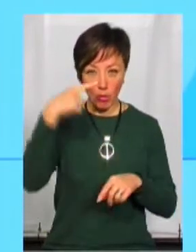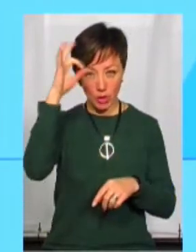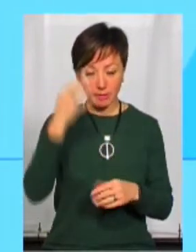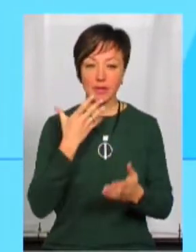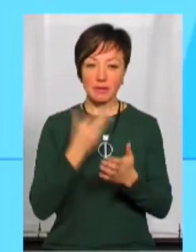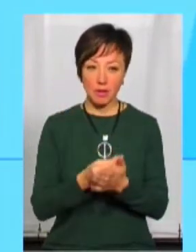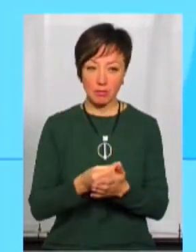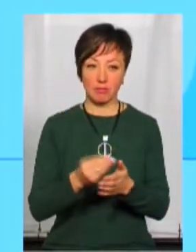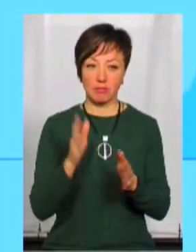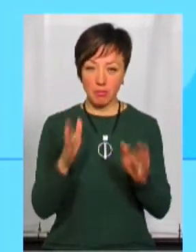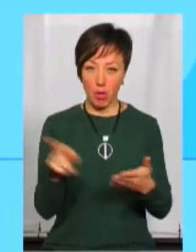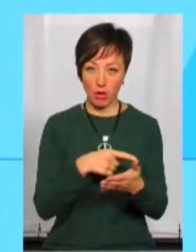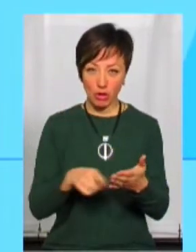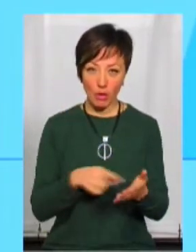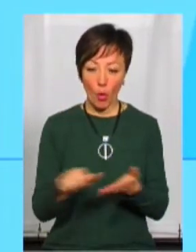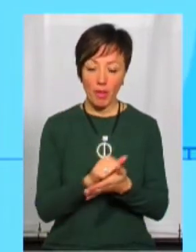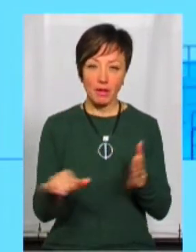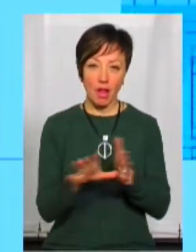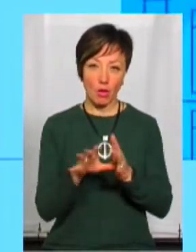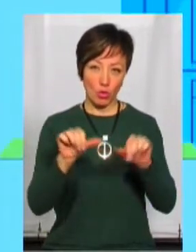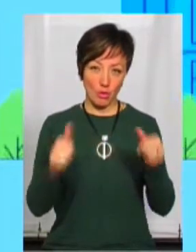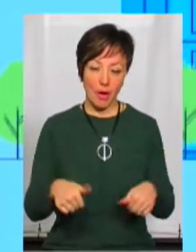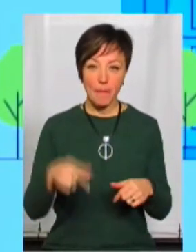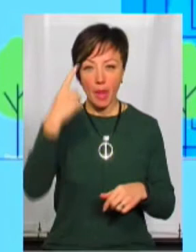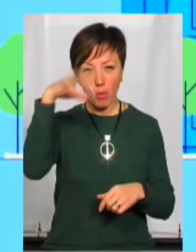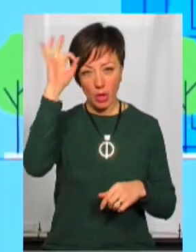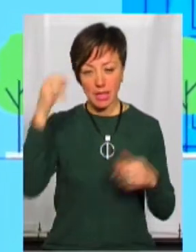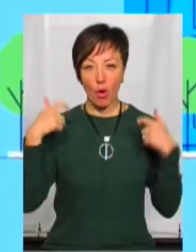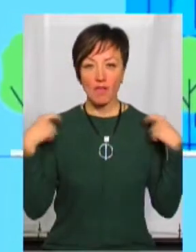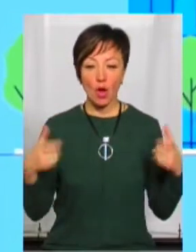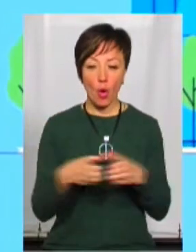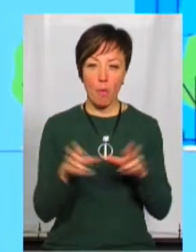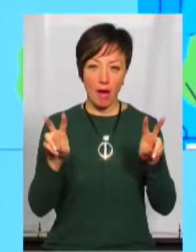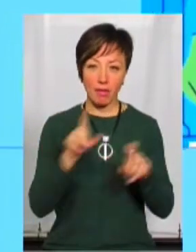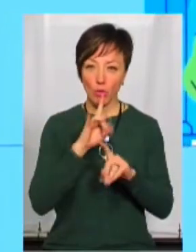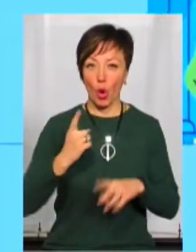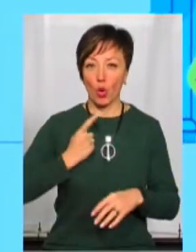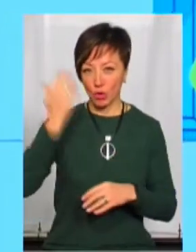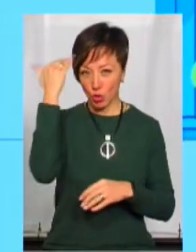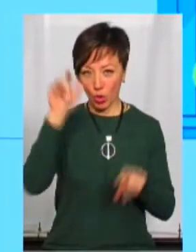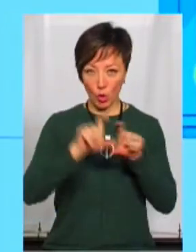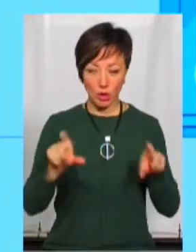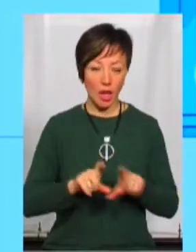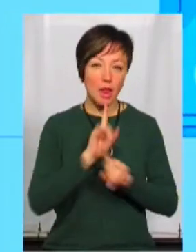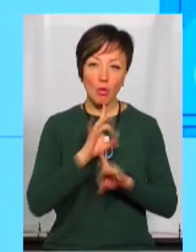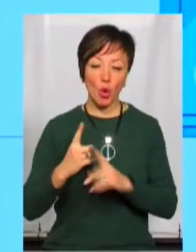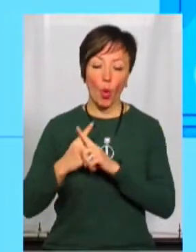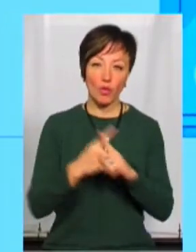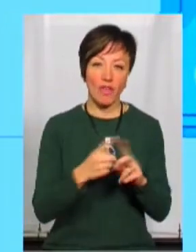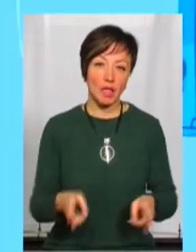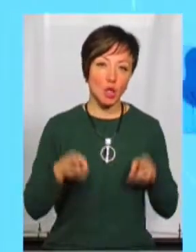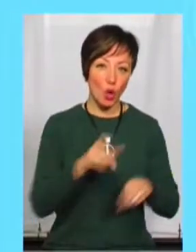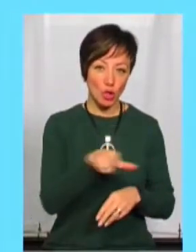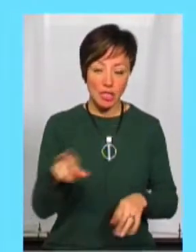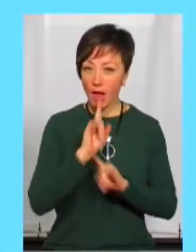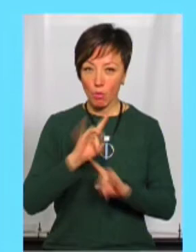вся документація буде в електронному вигляді. Поліцейський офіцер громади не буде охороняти сторонні установи, не буде конвоювати злочинців і